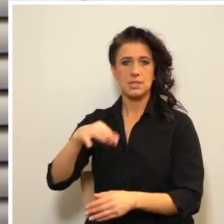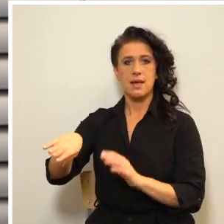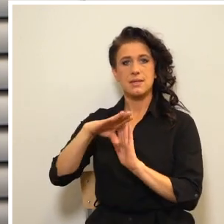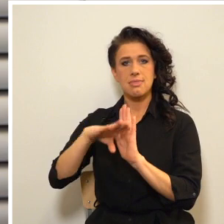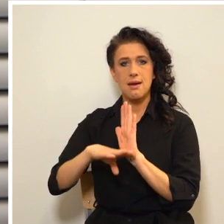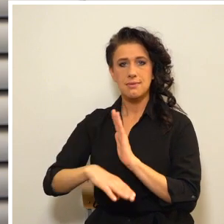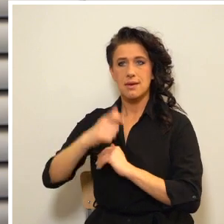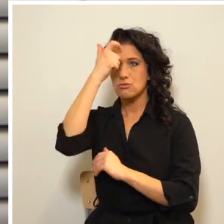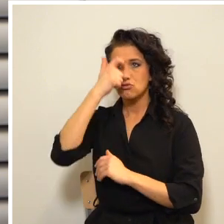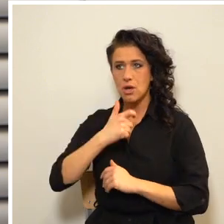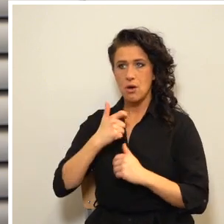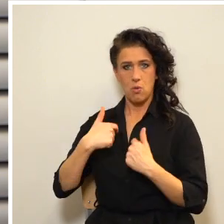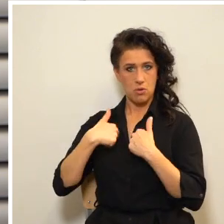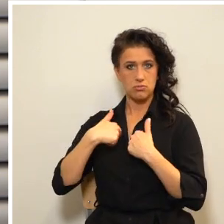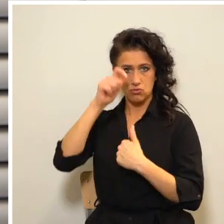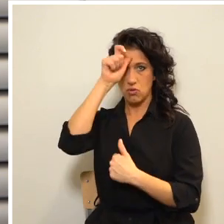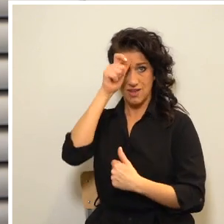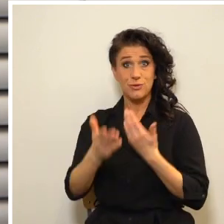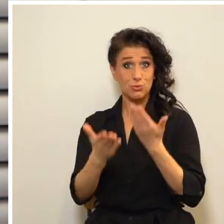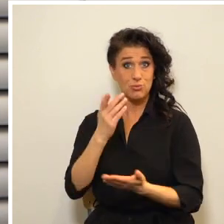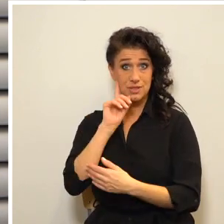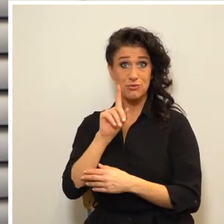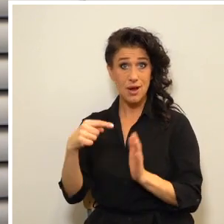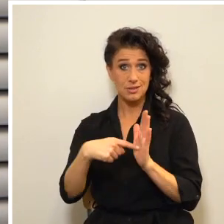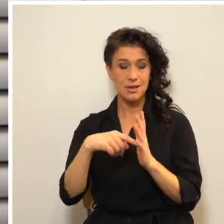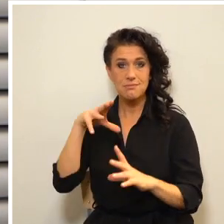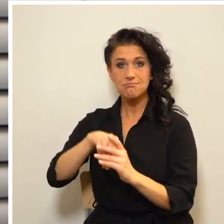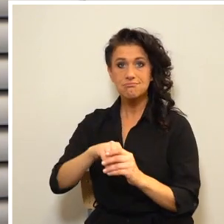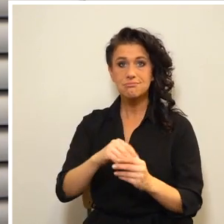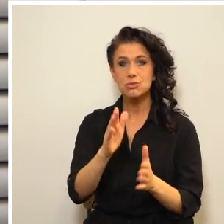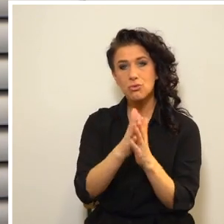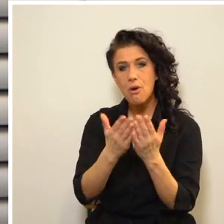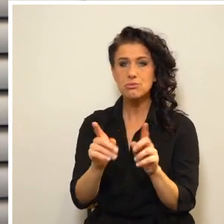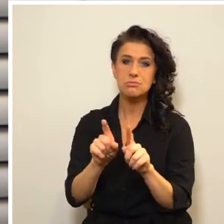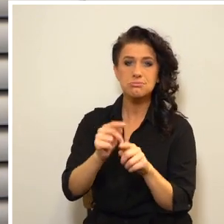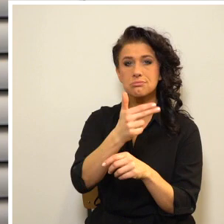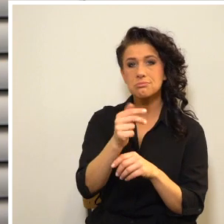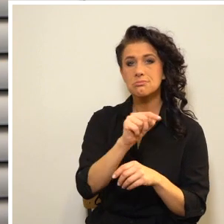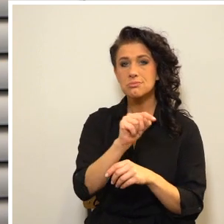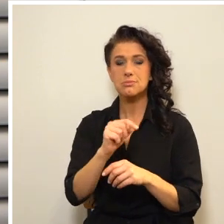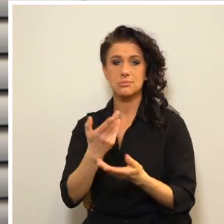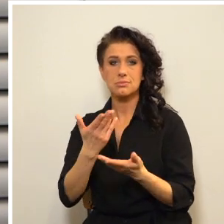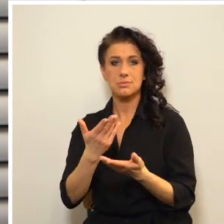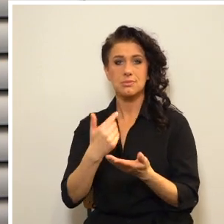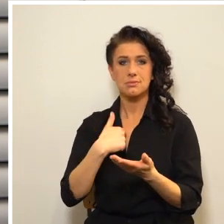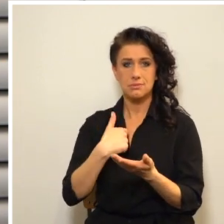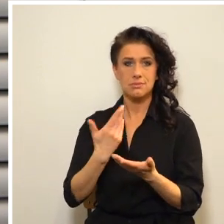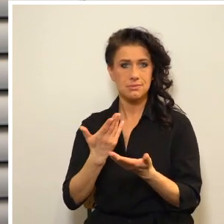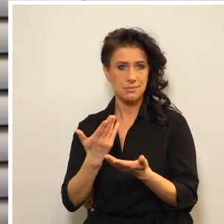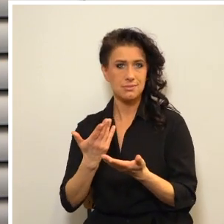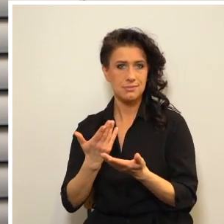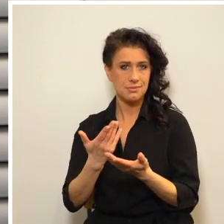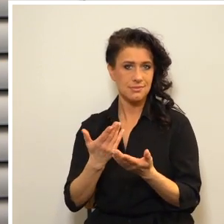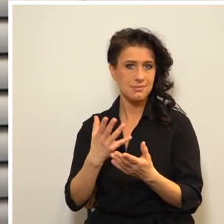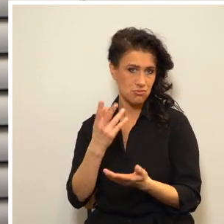społecznym tak dalej to w Lublinie właśnie żeśmy te są książki na ten temat właśnie pod naszymi sąsiadami naszych uczelni to taka uwaga